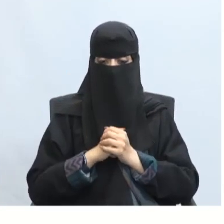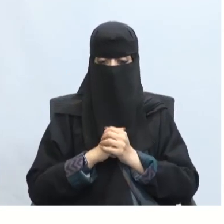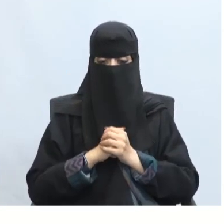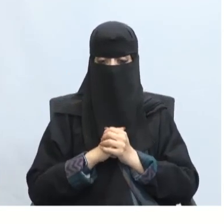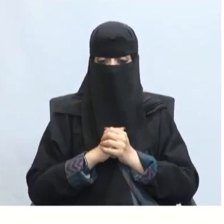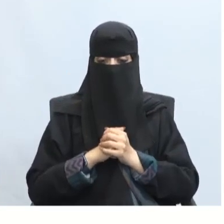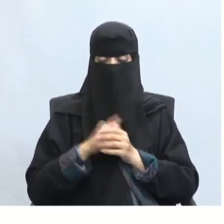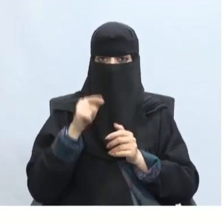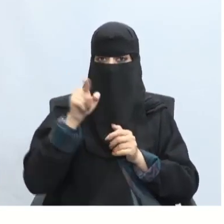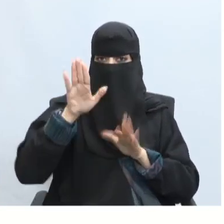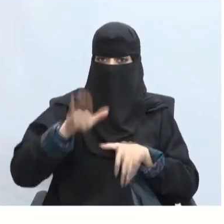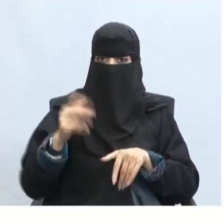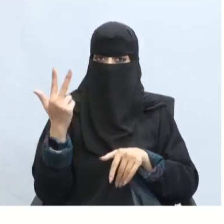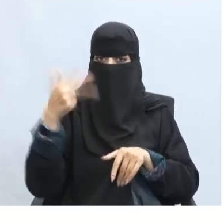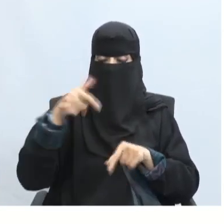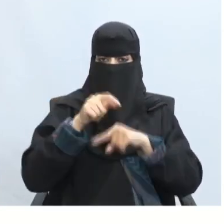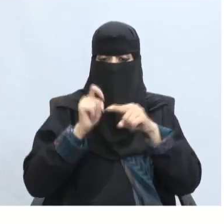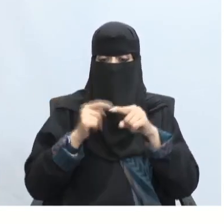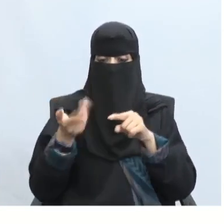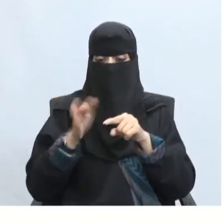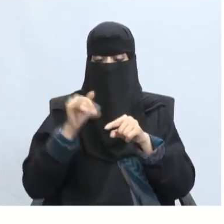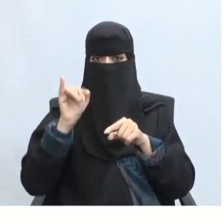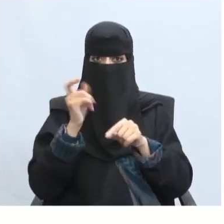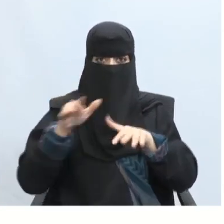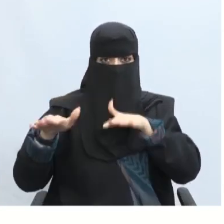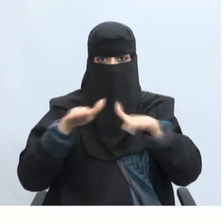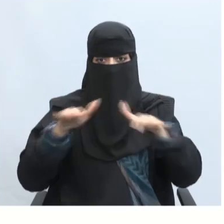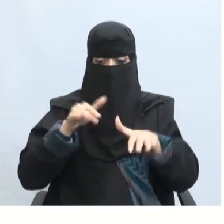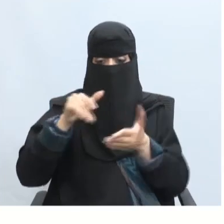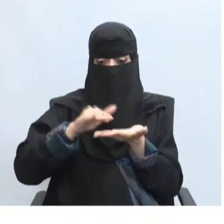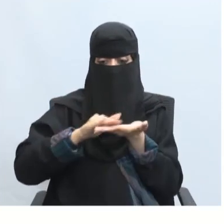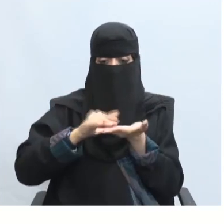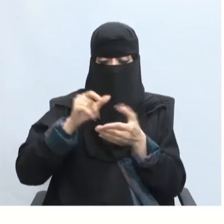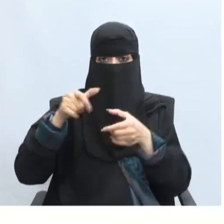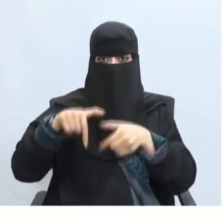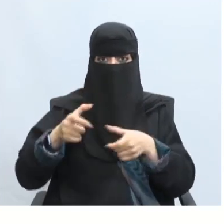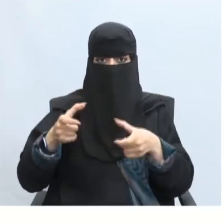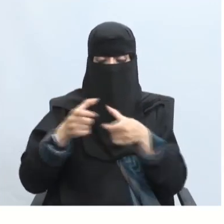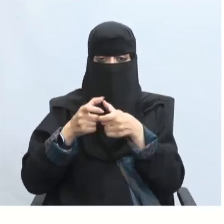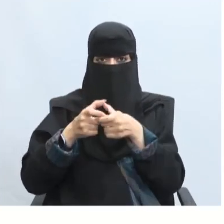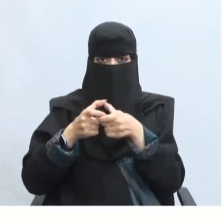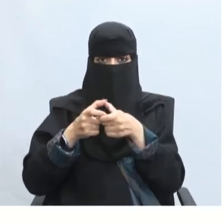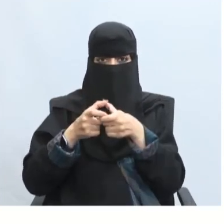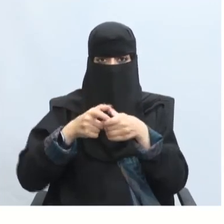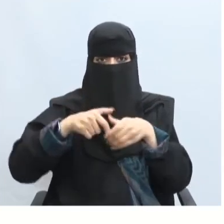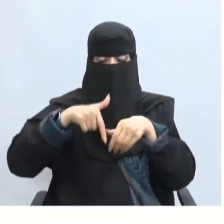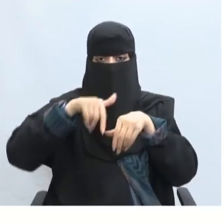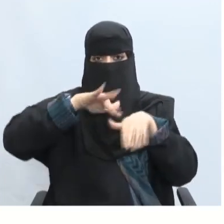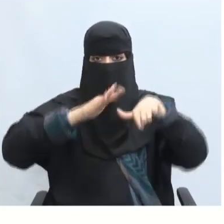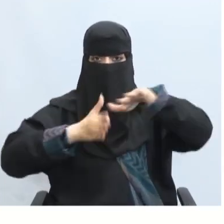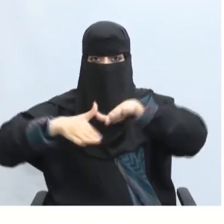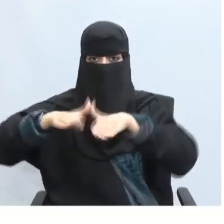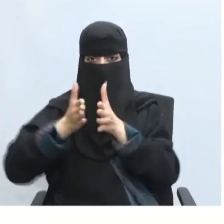الارضيه هناك 80% عزيزي الطالب عزيزتي الطالبه من زلازل الارض ضمن